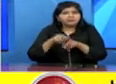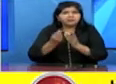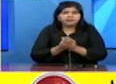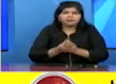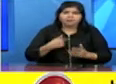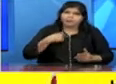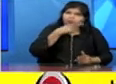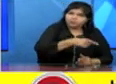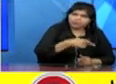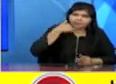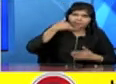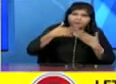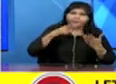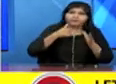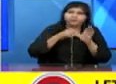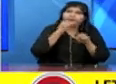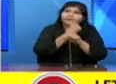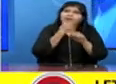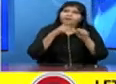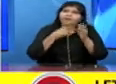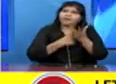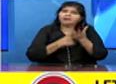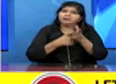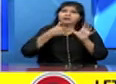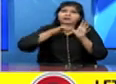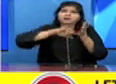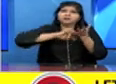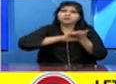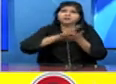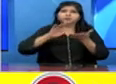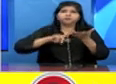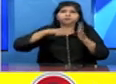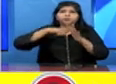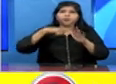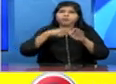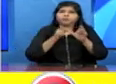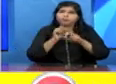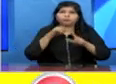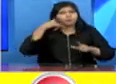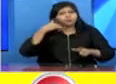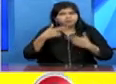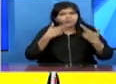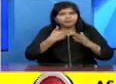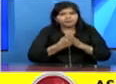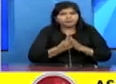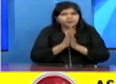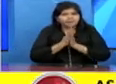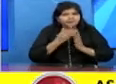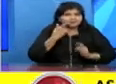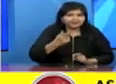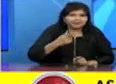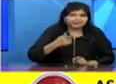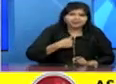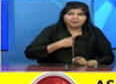आइए आगरा के श्रीमान अशोक कपूर के साथ हम बात करते हैं। अशोक जी नमस्ते। हाँ नमस्कार जी,